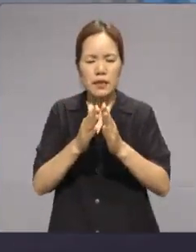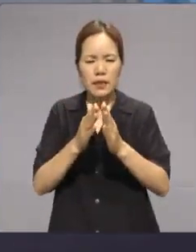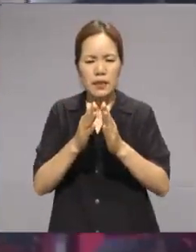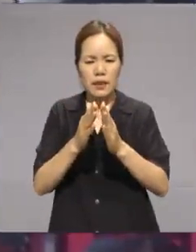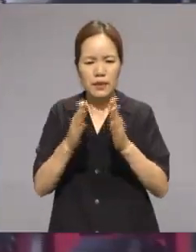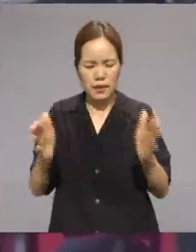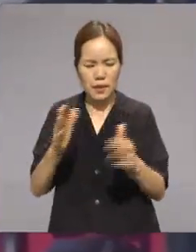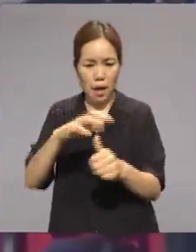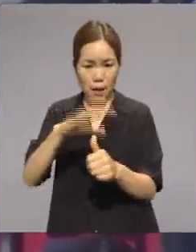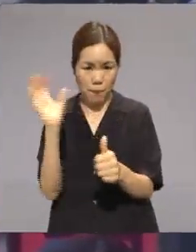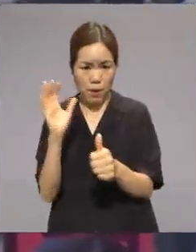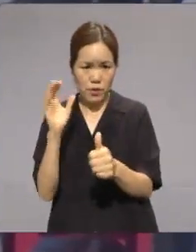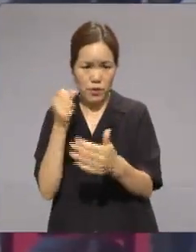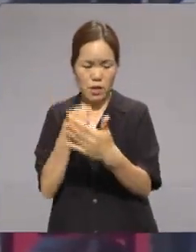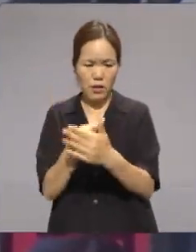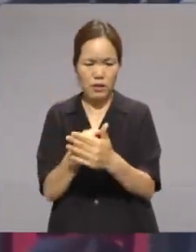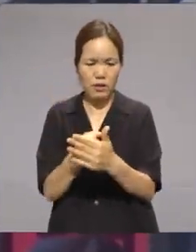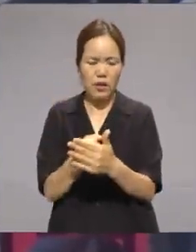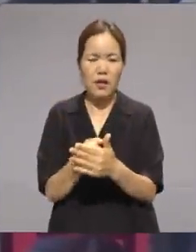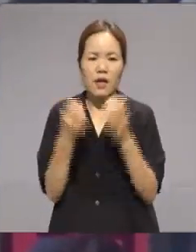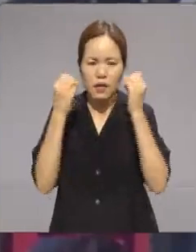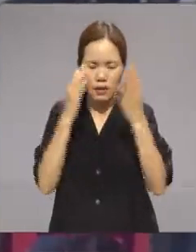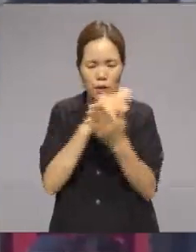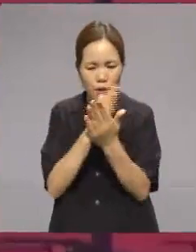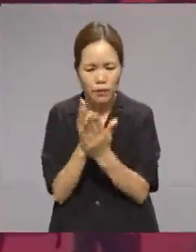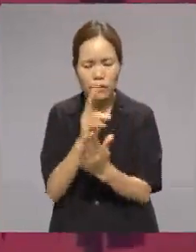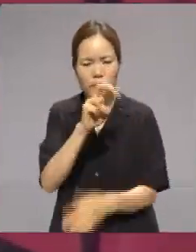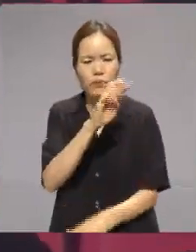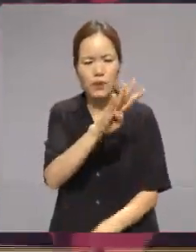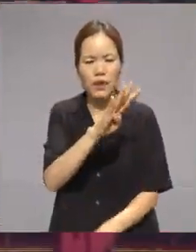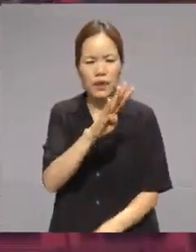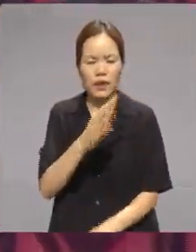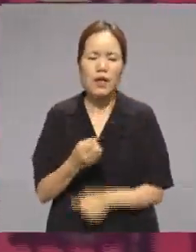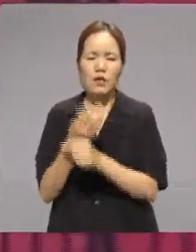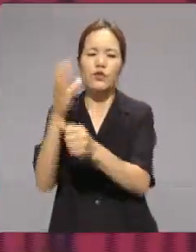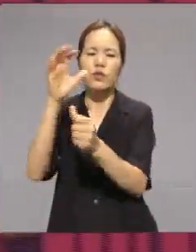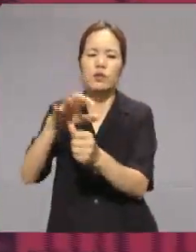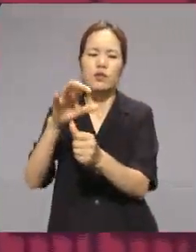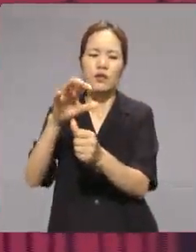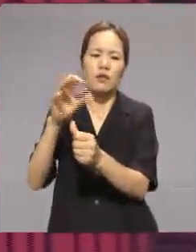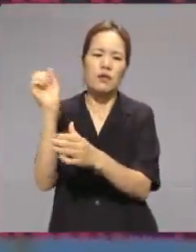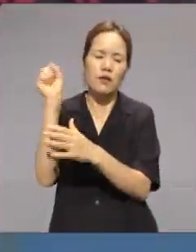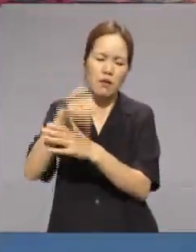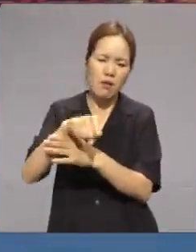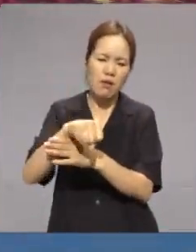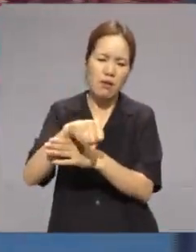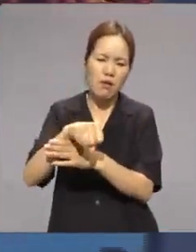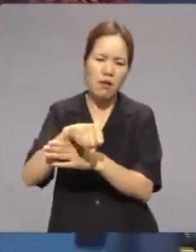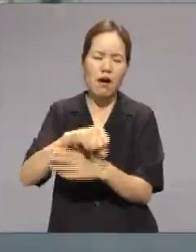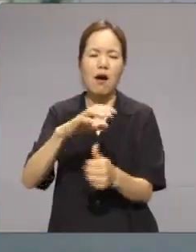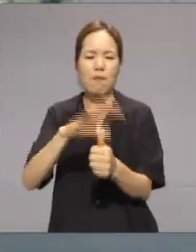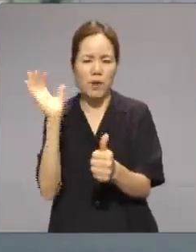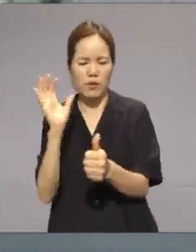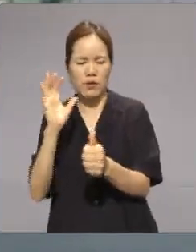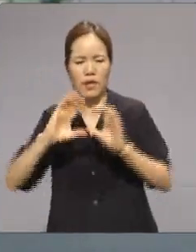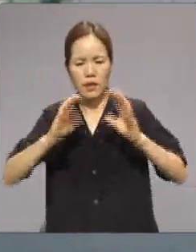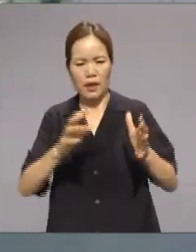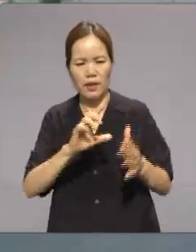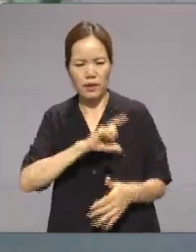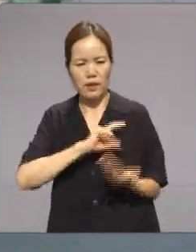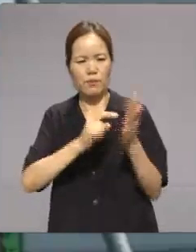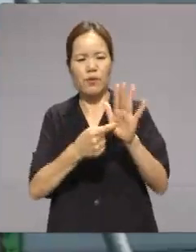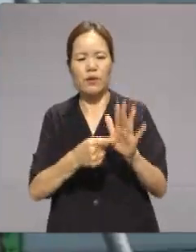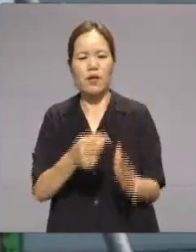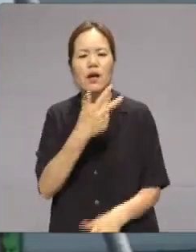신설했습니다 새로 지정한 24개 통제 품목별로 수출 허가 면제 대상 국가 명단도 공개했습니다 영국과